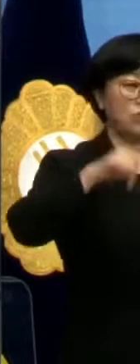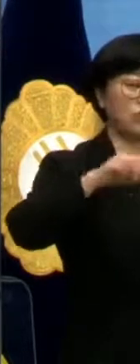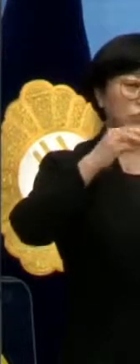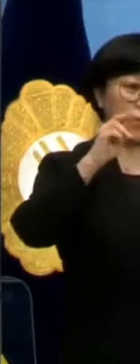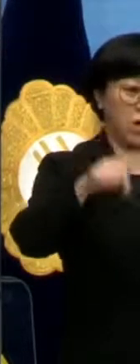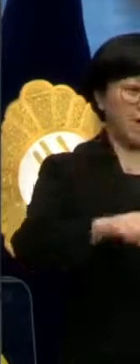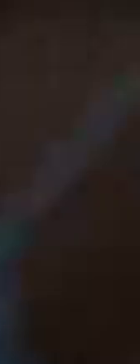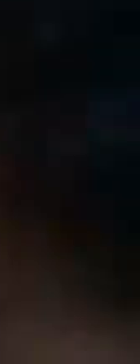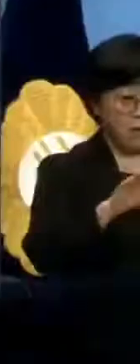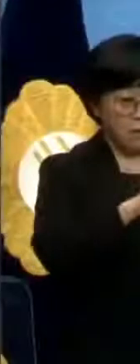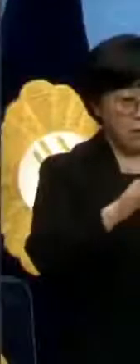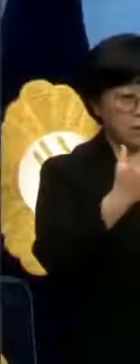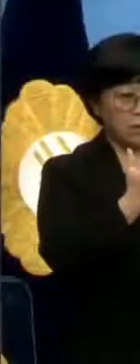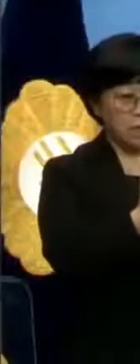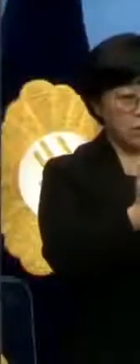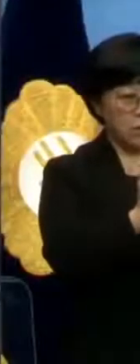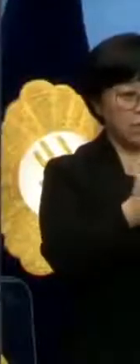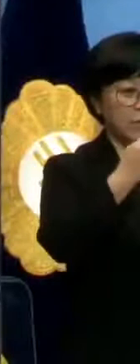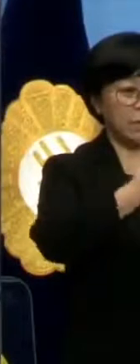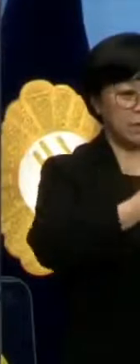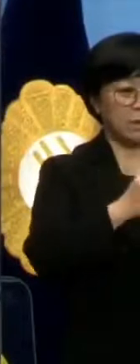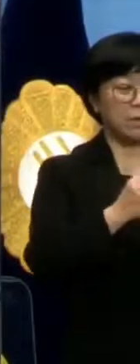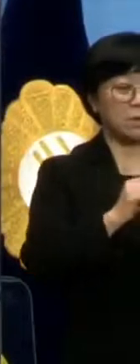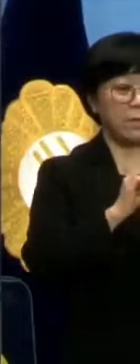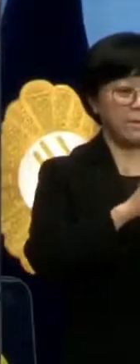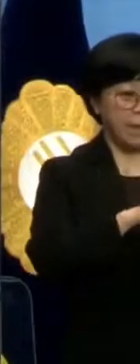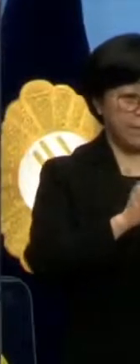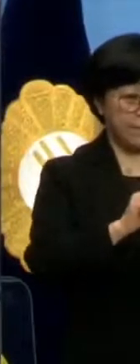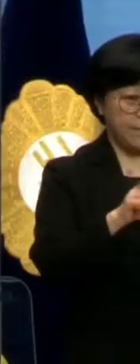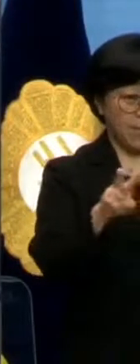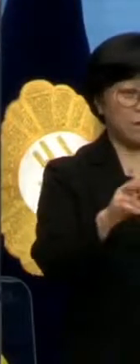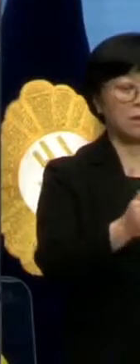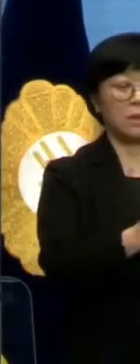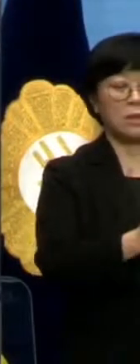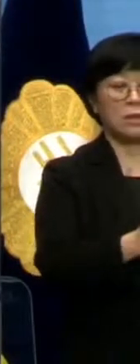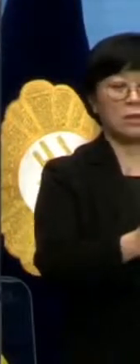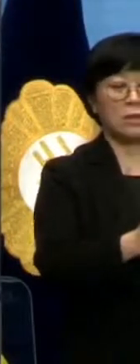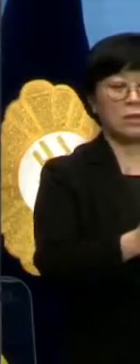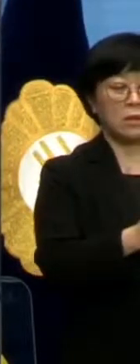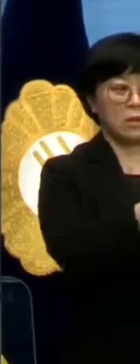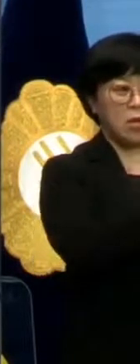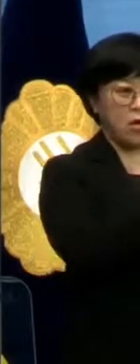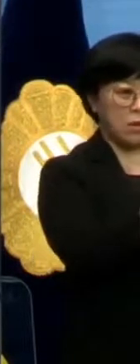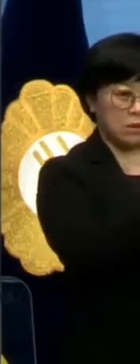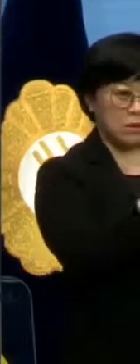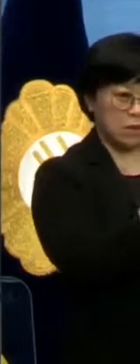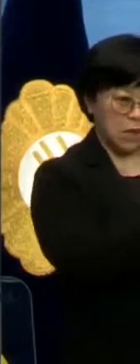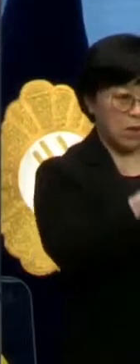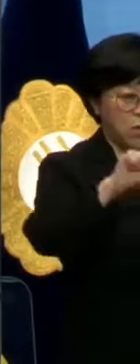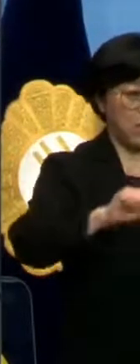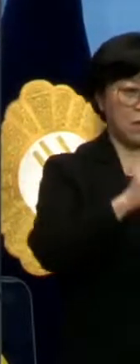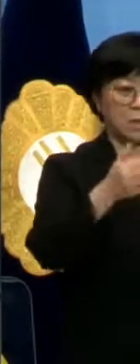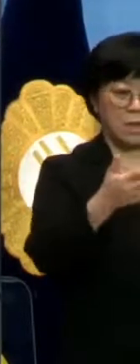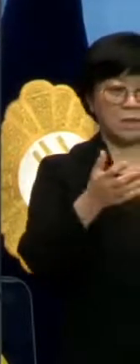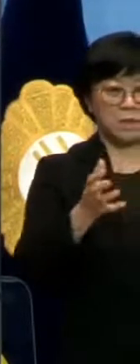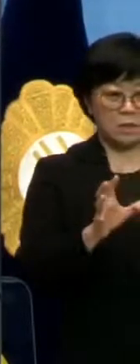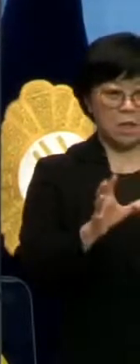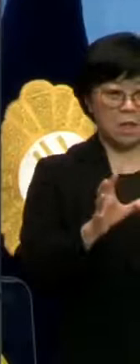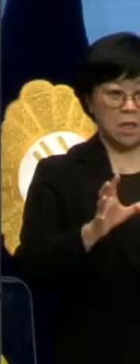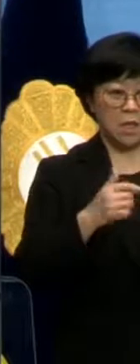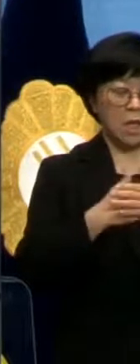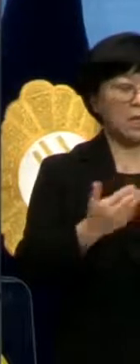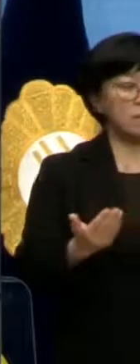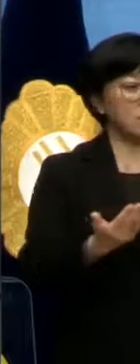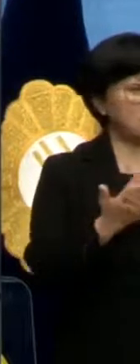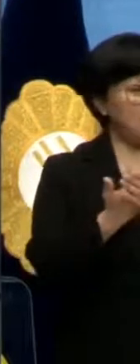해명 자료를 만들어 배포 하였음에도 불구하고 여당 환경단체 진보